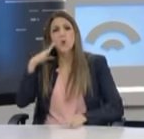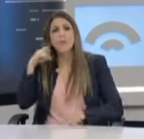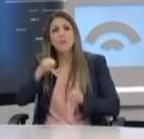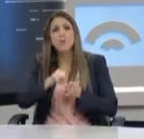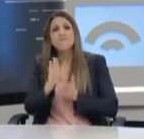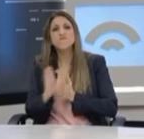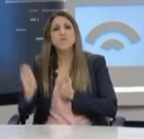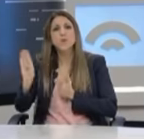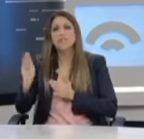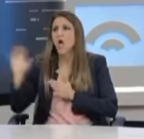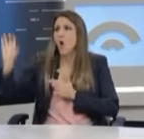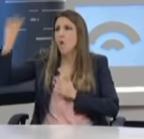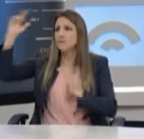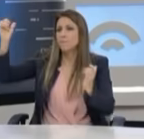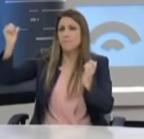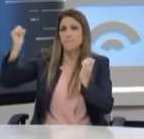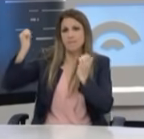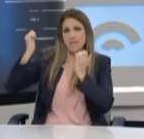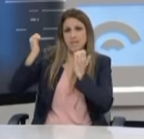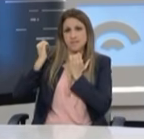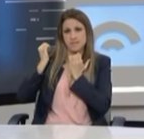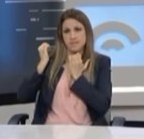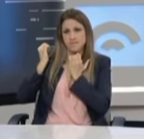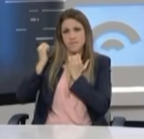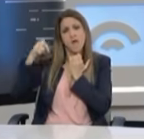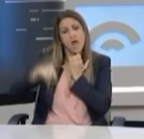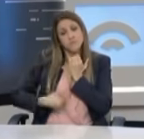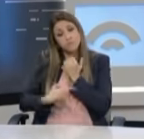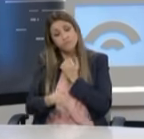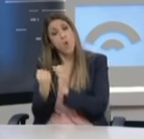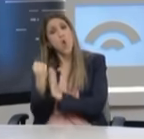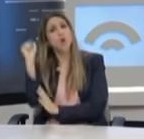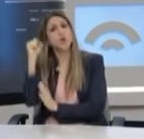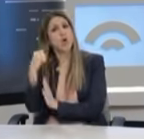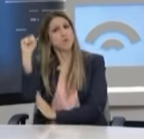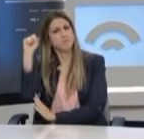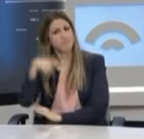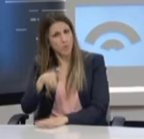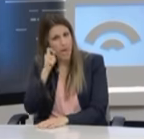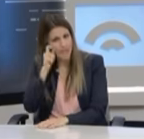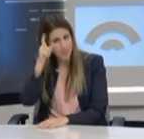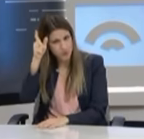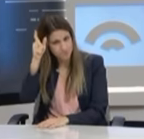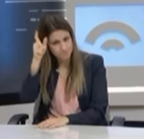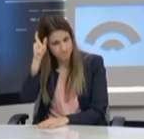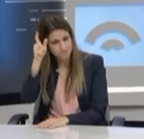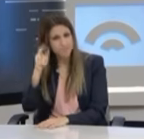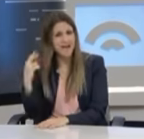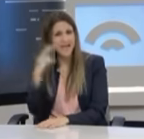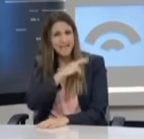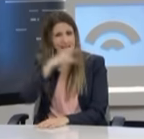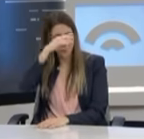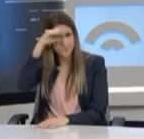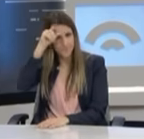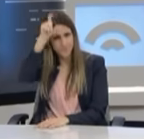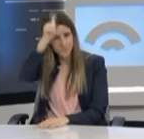διεθνείς πιέσεις. Αλλά γιατί πρέπει να μας κάνει εντύπωση και αυτό? Κύριε Τσίπρα, μου είχατε